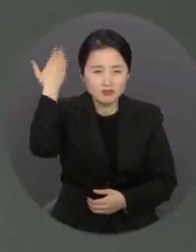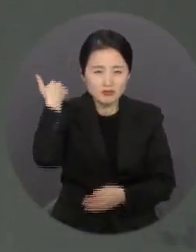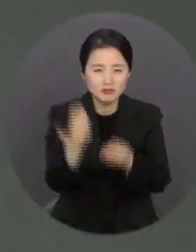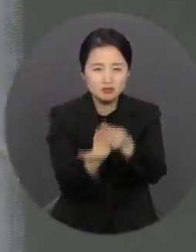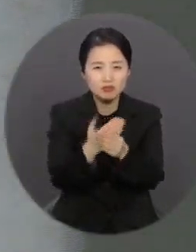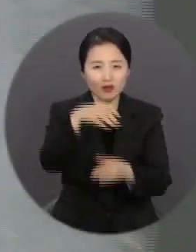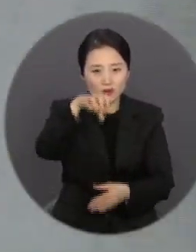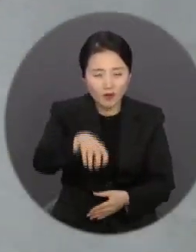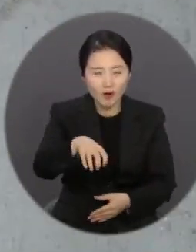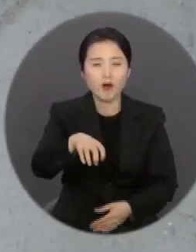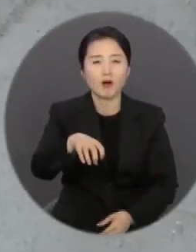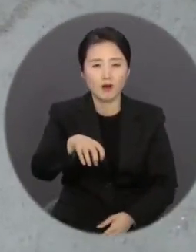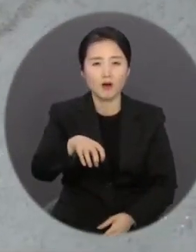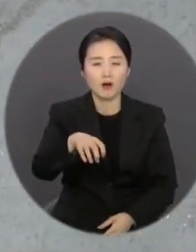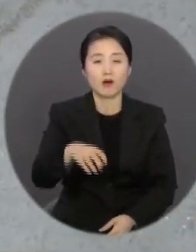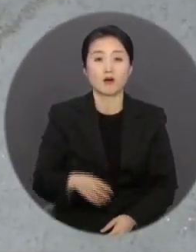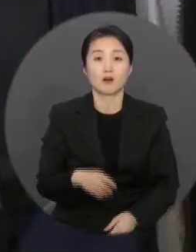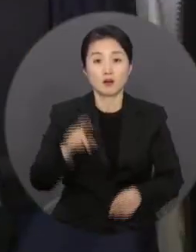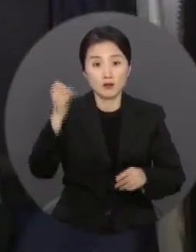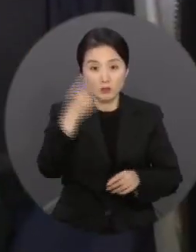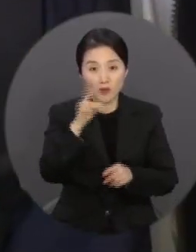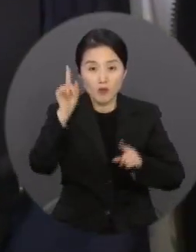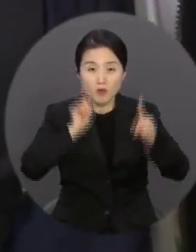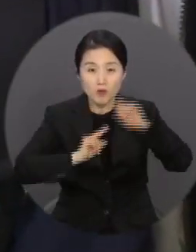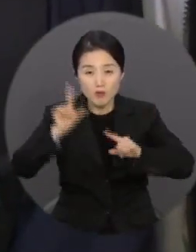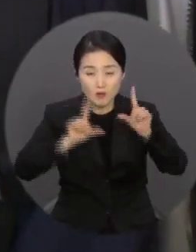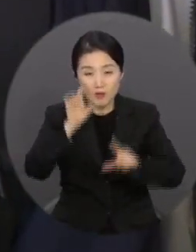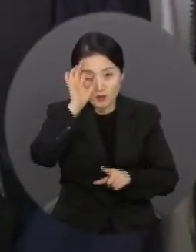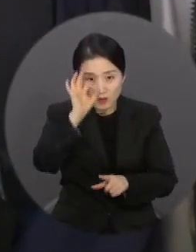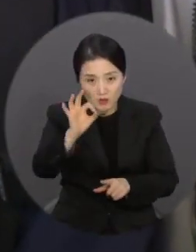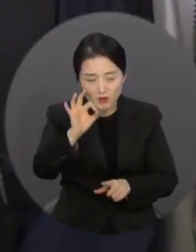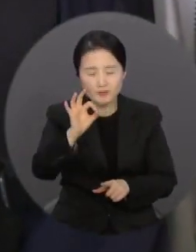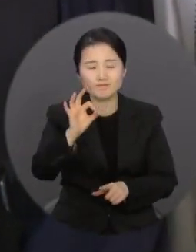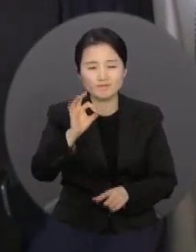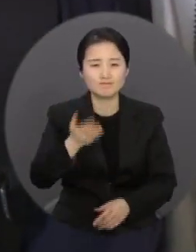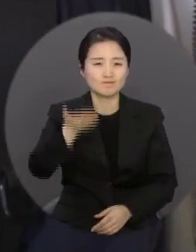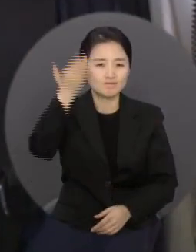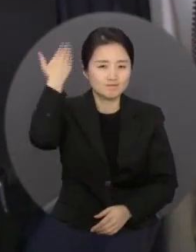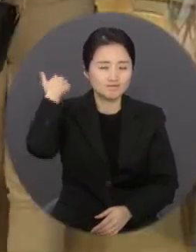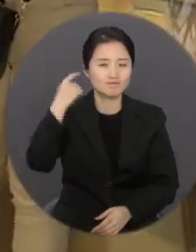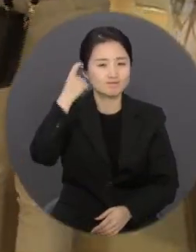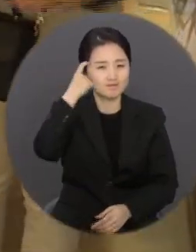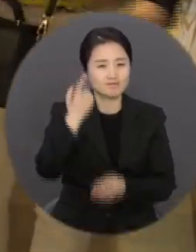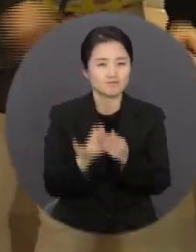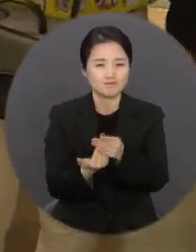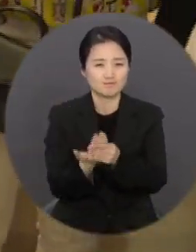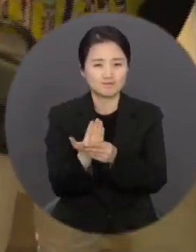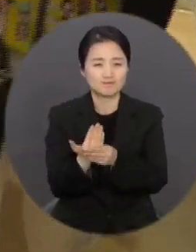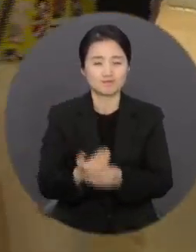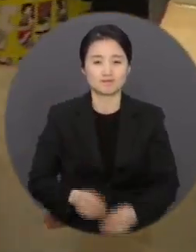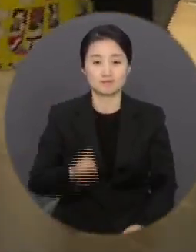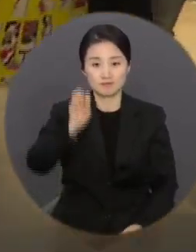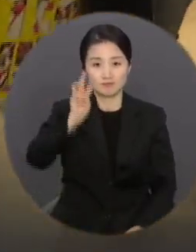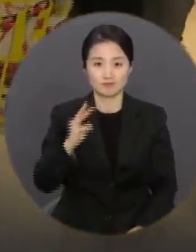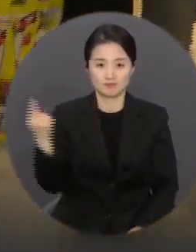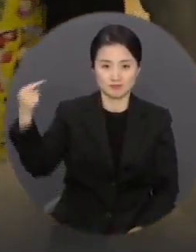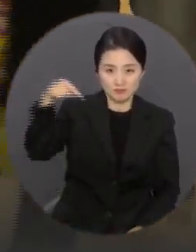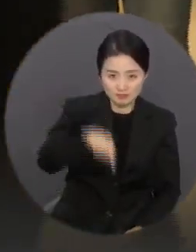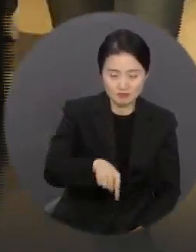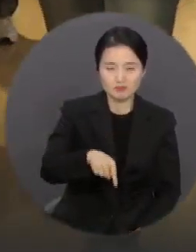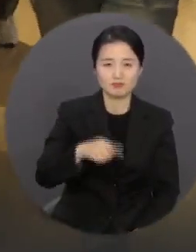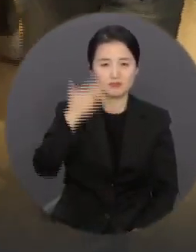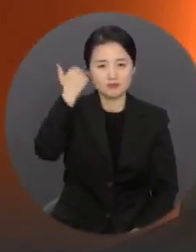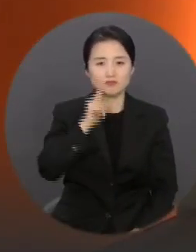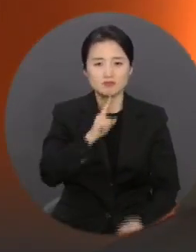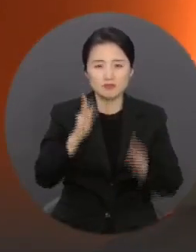총탄의 흔적들은 군부 탄압에 고통받고 있는 고향을 떠오르게 합니다. 광주에서 한국어를 공부하고 있는 미얀마 유학생 망우